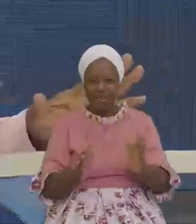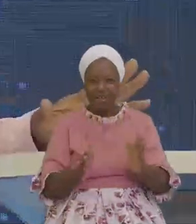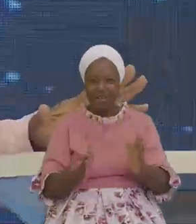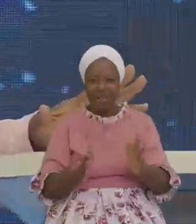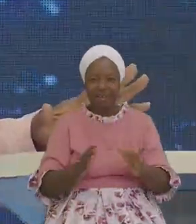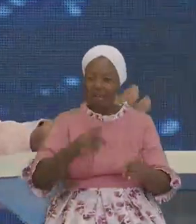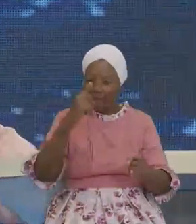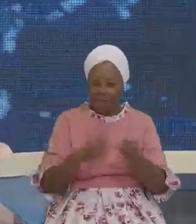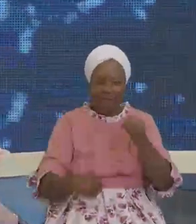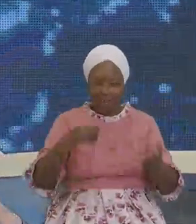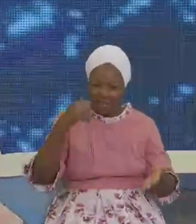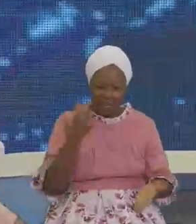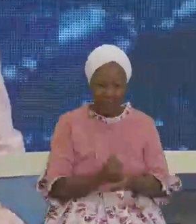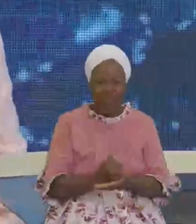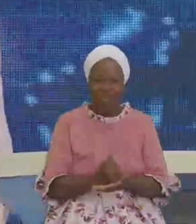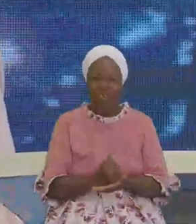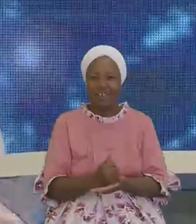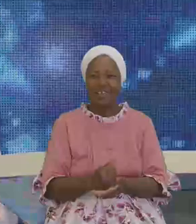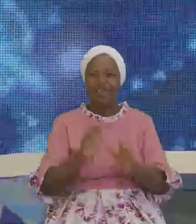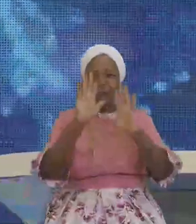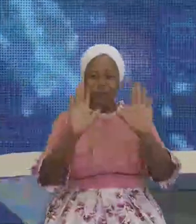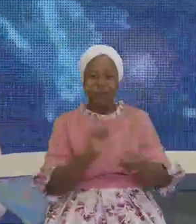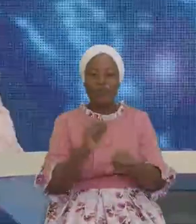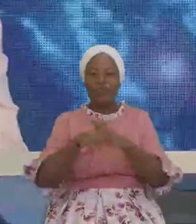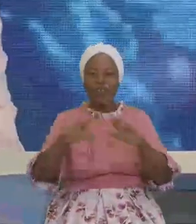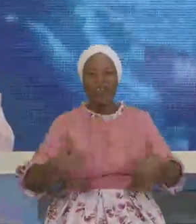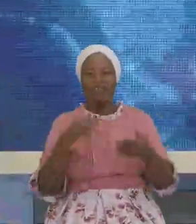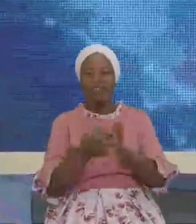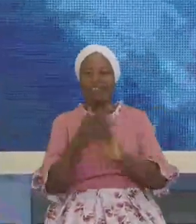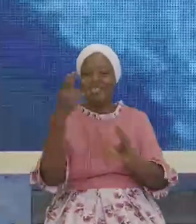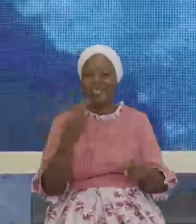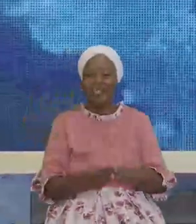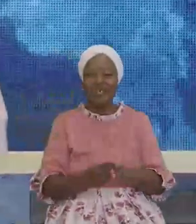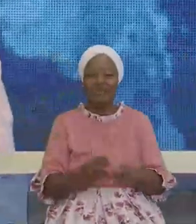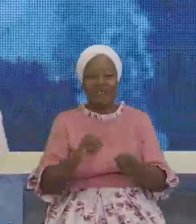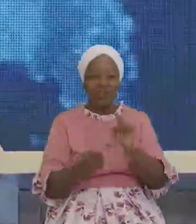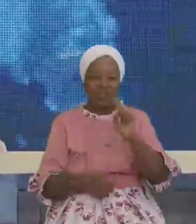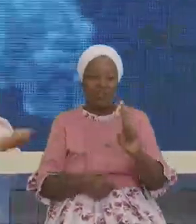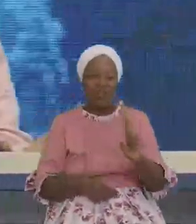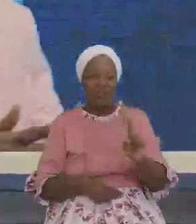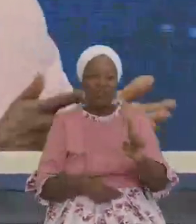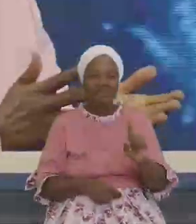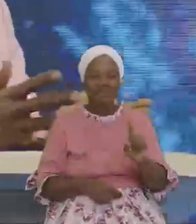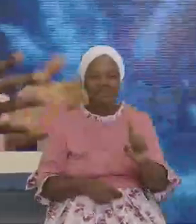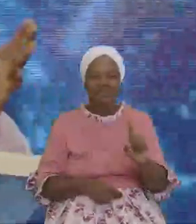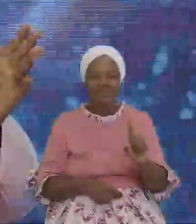1, 2, 3, la prière et le dernier amen. Le miracle dans ta vie.